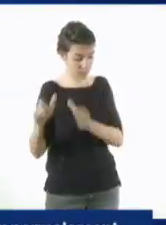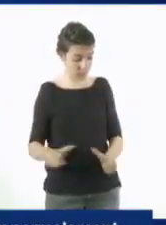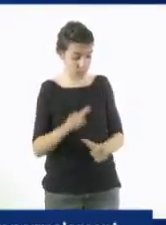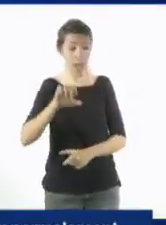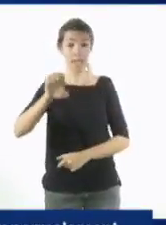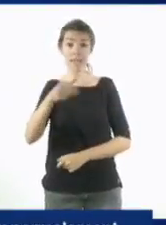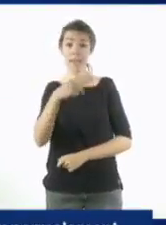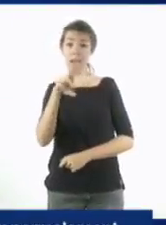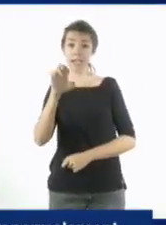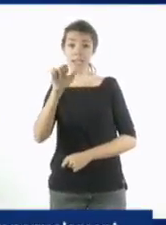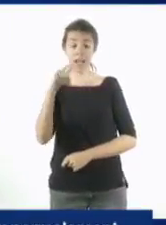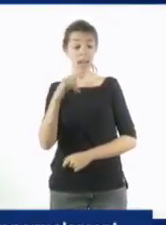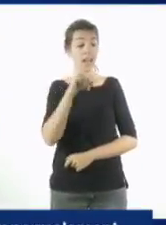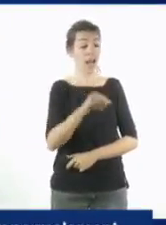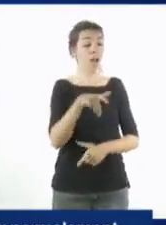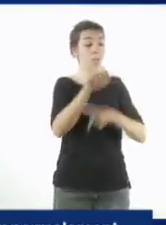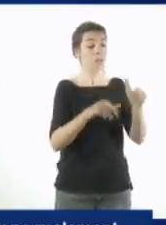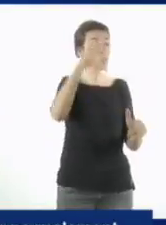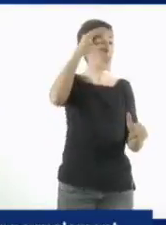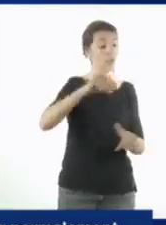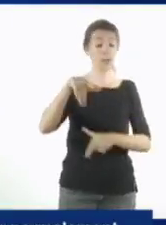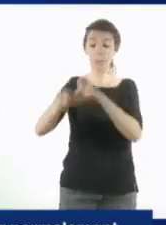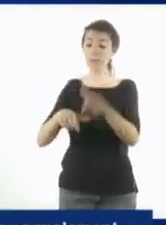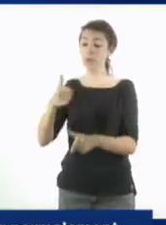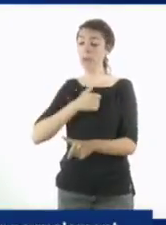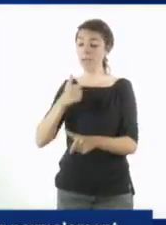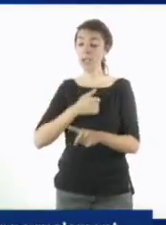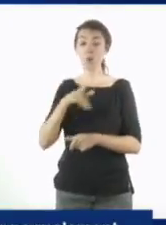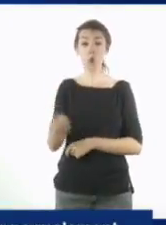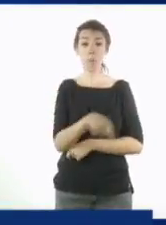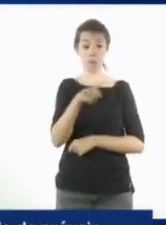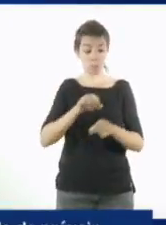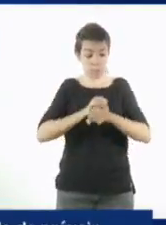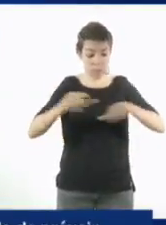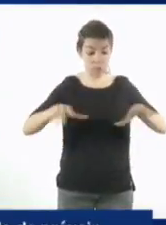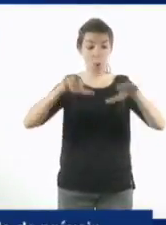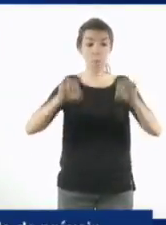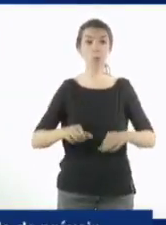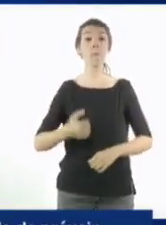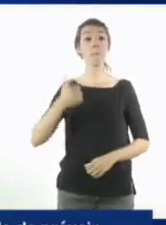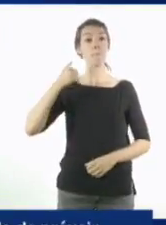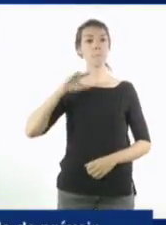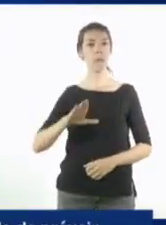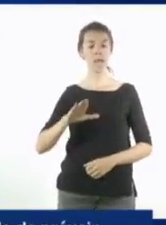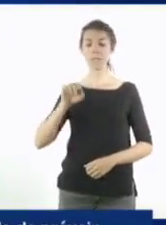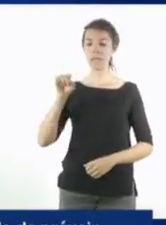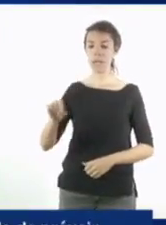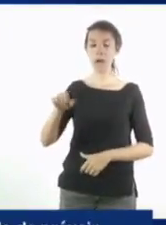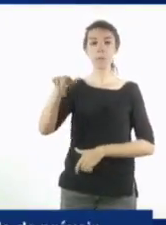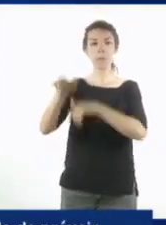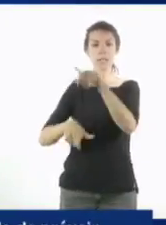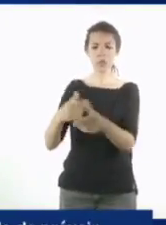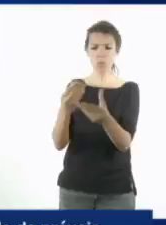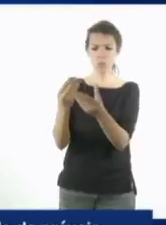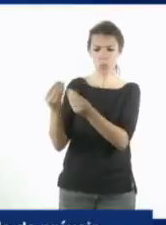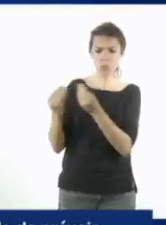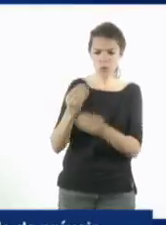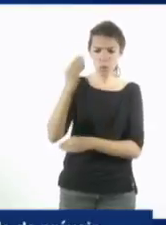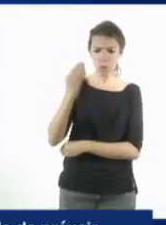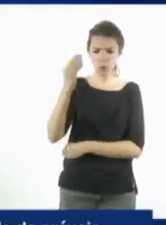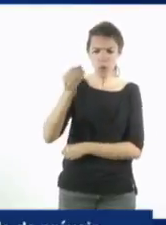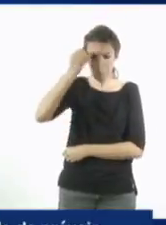de distribuer normalement l'électricité aux professionnels et aux particuliers. En revanche, comme il est impossible de prévoir exactement